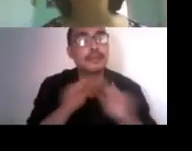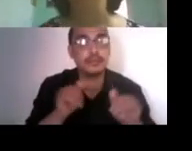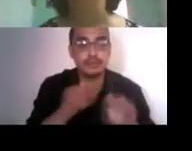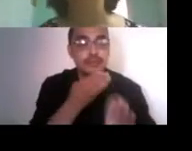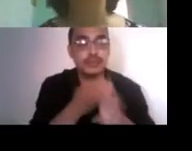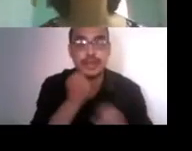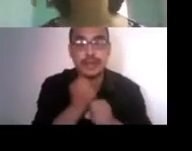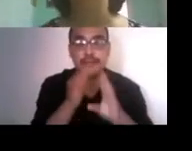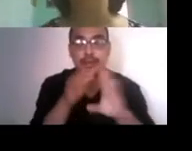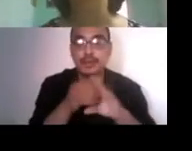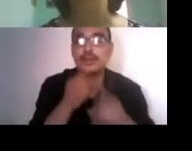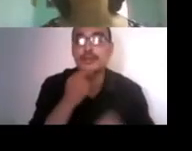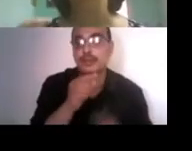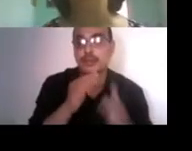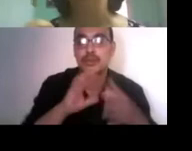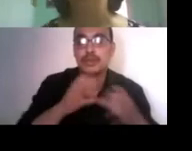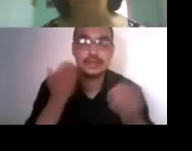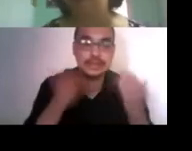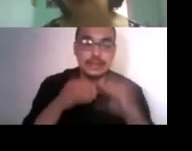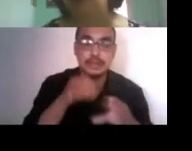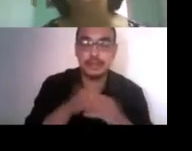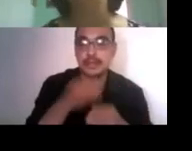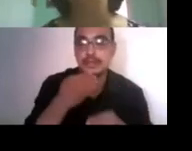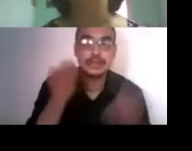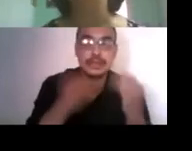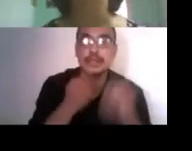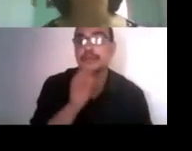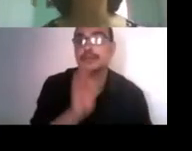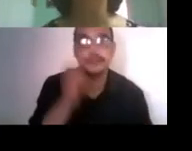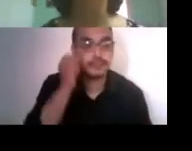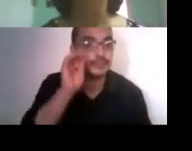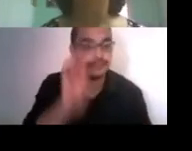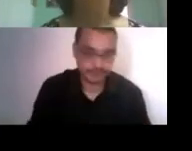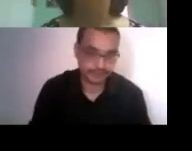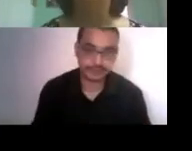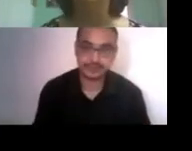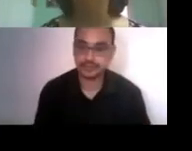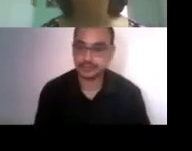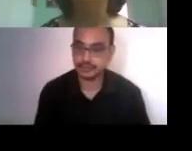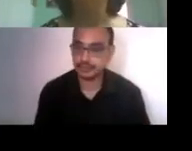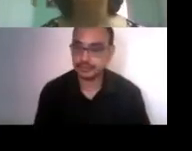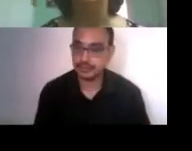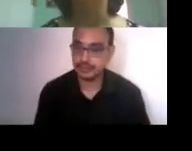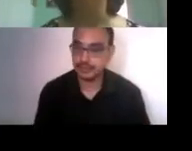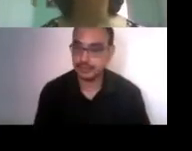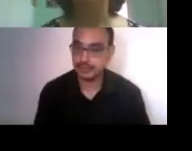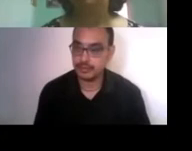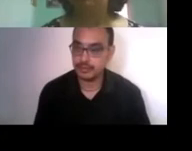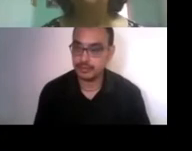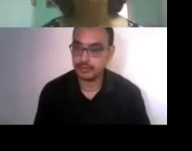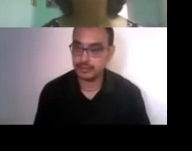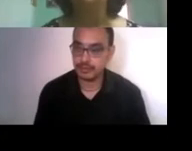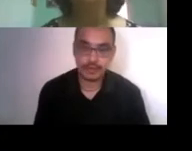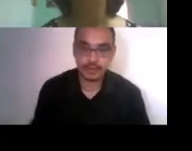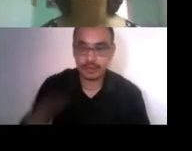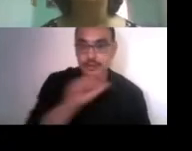घरभित्र भनेपछि त्यसलाई नै घरेलु हिंसा हो, घरभित्र हुने हिंसा भनेर हामी बुझ्न सक्छौँ होइन। यही सिलसिलामा